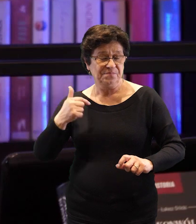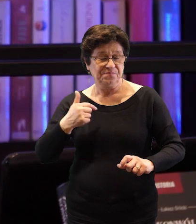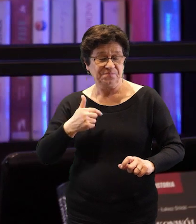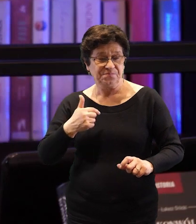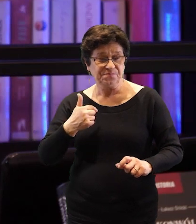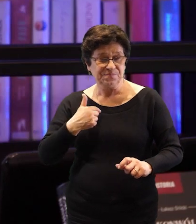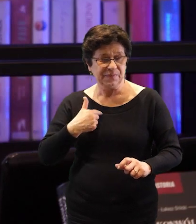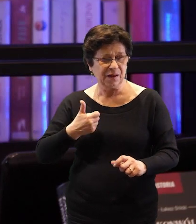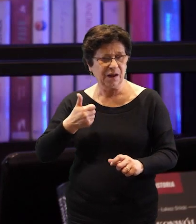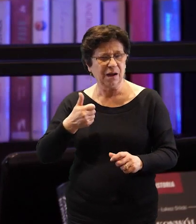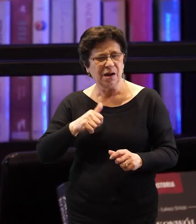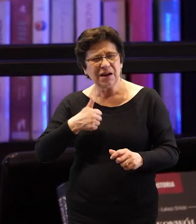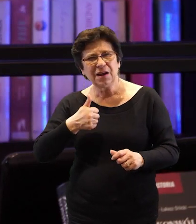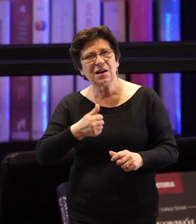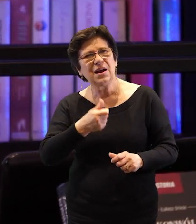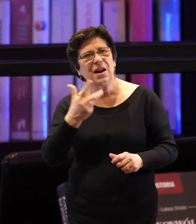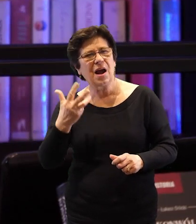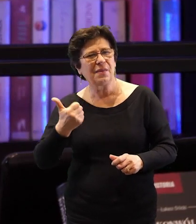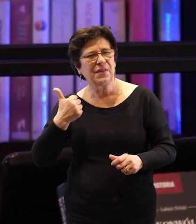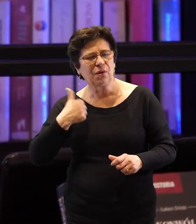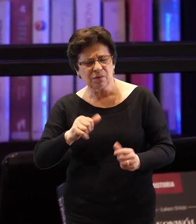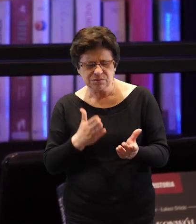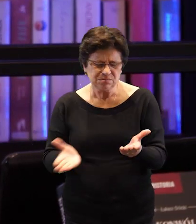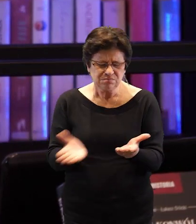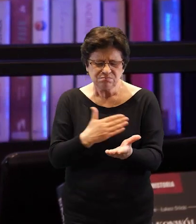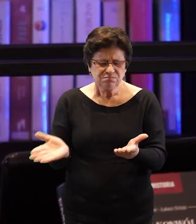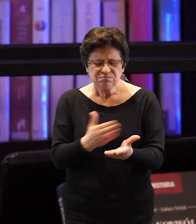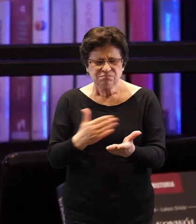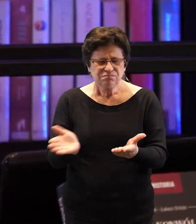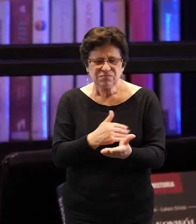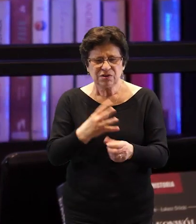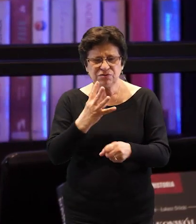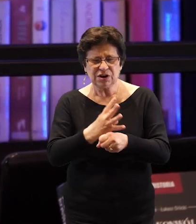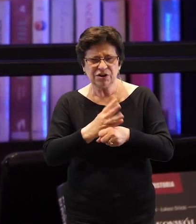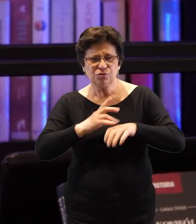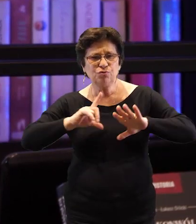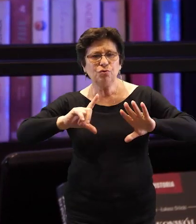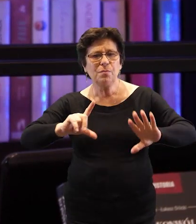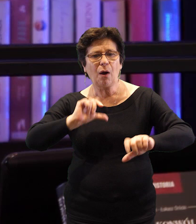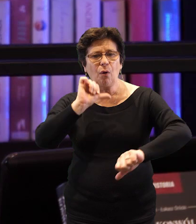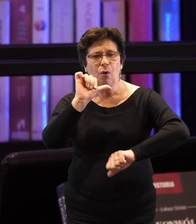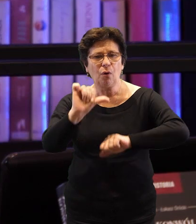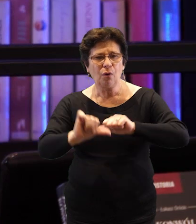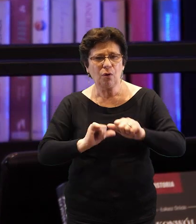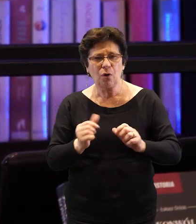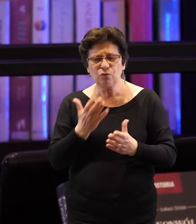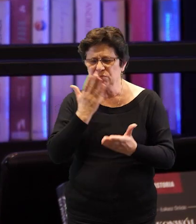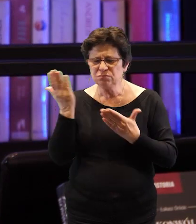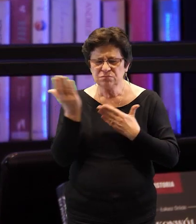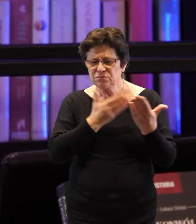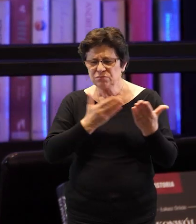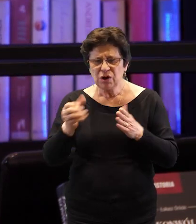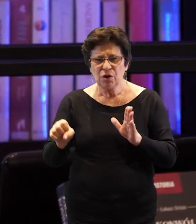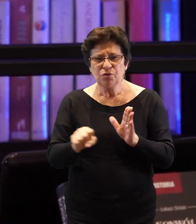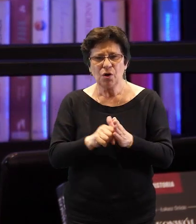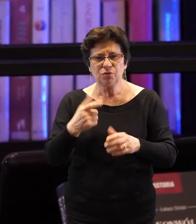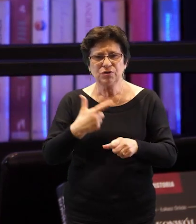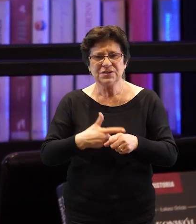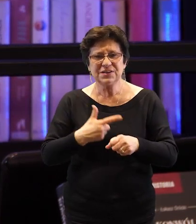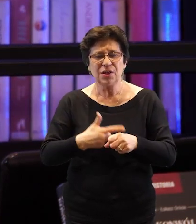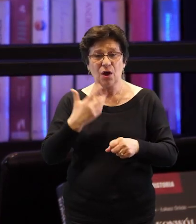poświęciłem kilka tygodni na przeglądanie amerykańskiej prasy z 1947 roku. Do 25